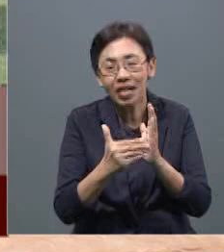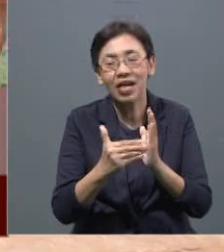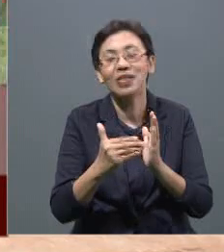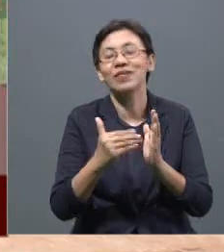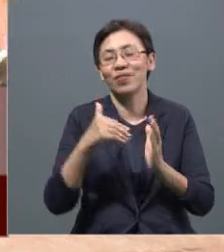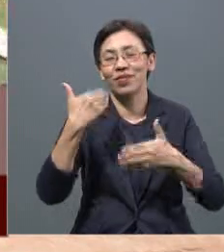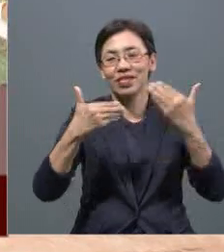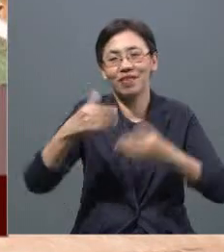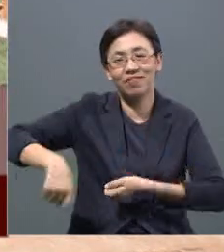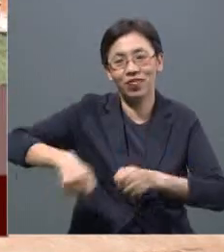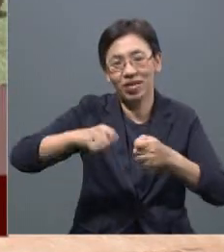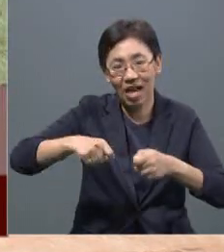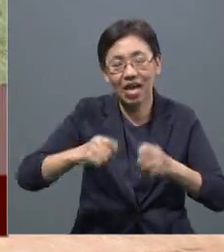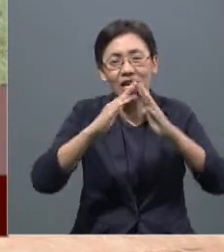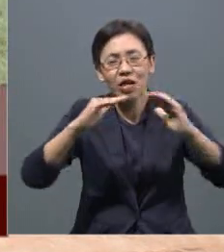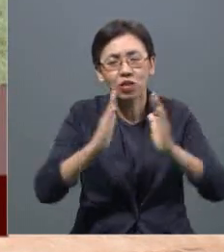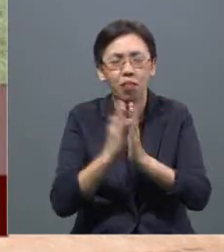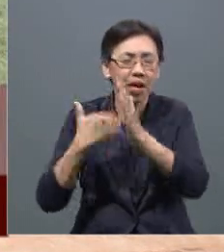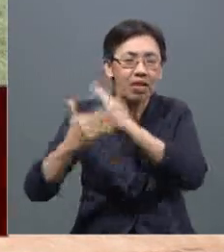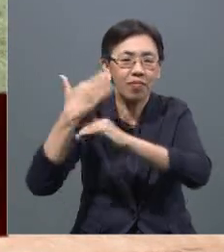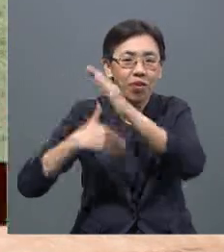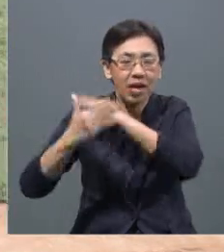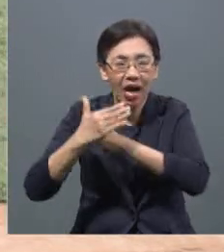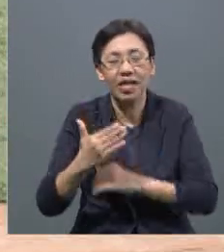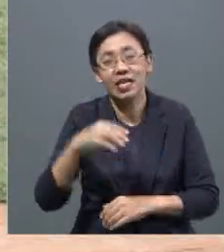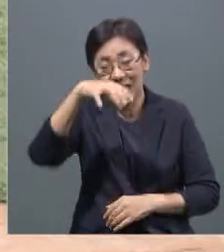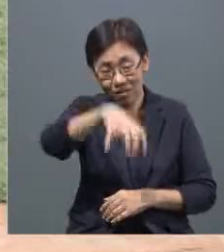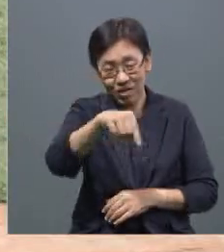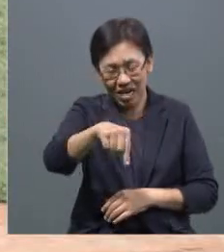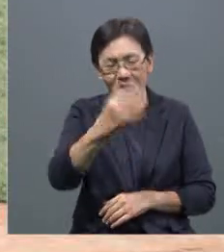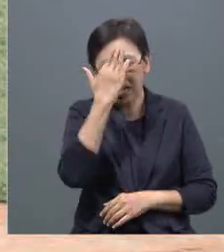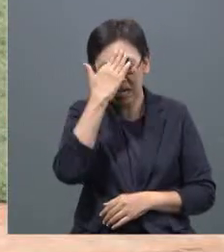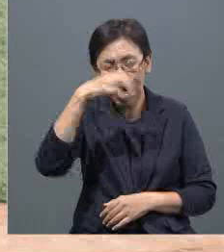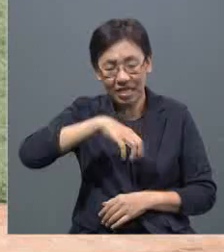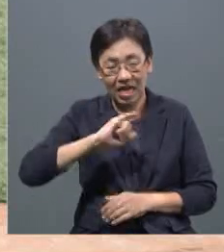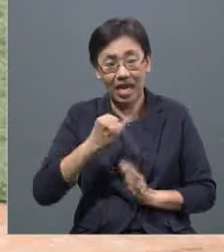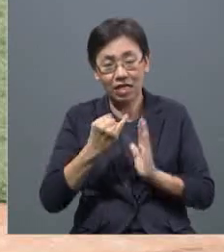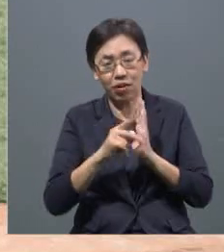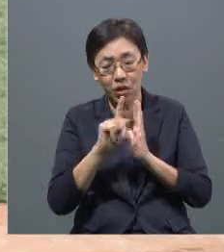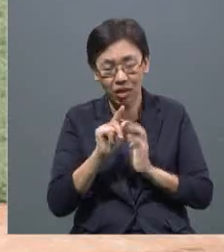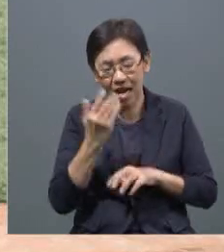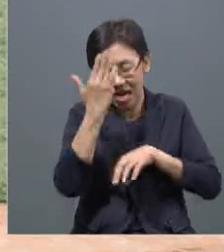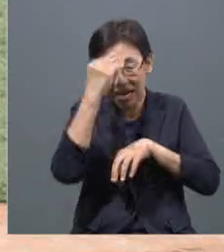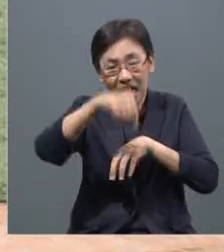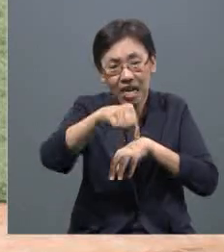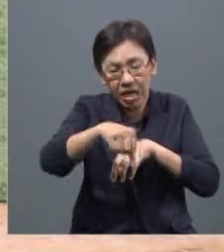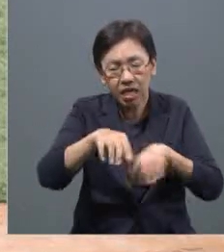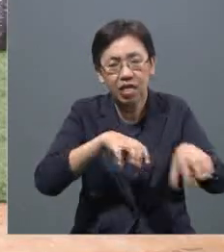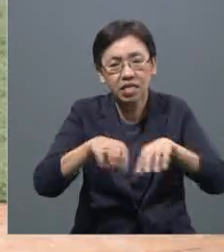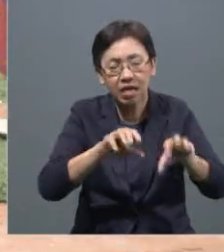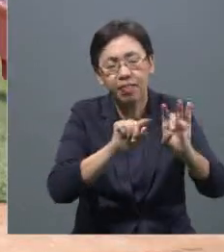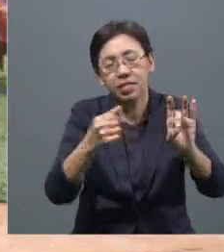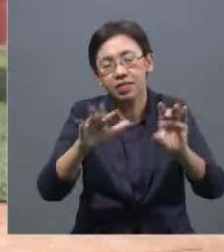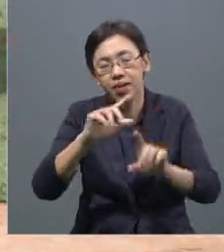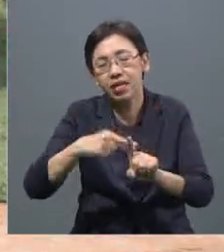ที่เฮือนโบราณวิถีไทยบ้านขอนแก่นครับบริเวณสนามหน้าศาลากลางจังหวัดขอนแก่นโดยได้จัดขึ้นในวันที่8ถึง15เมษายนนี้น